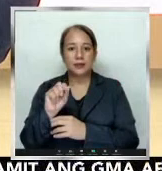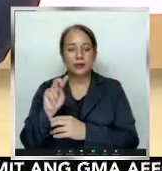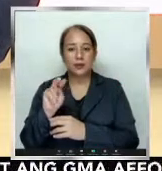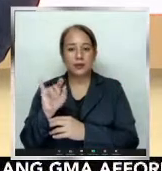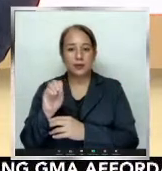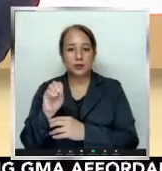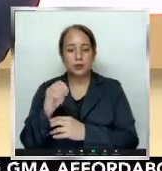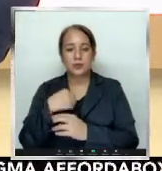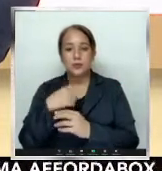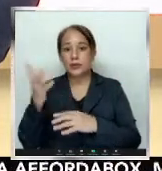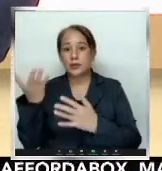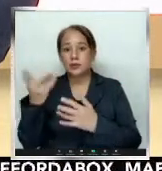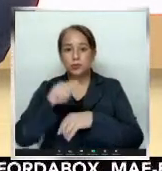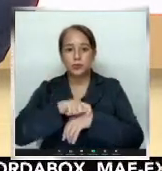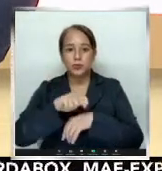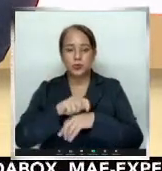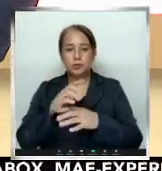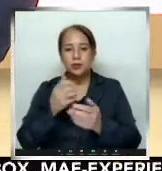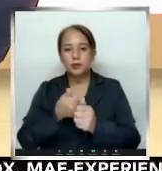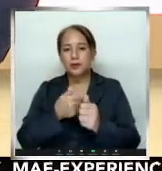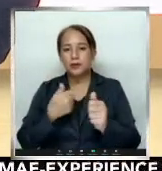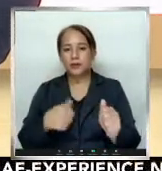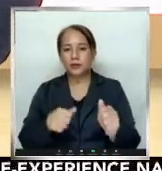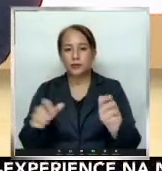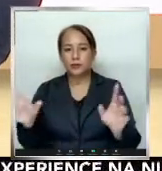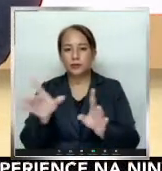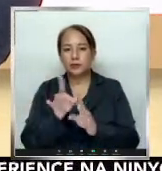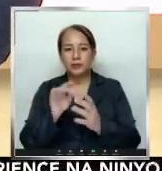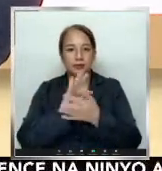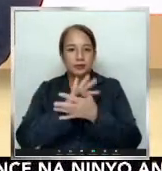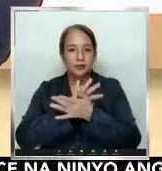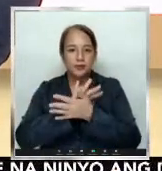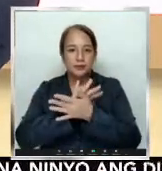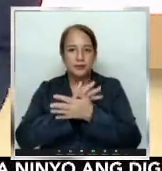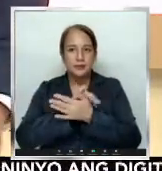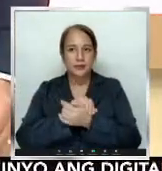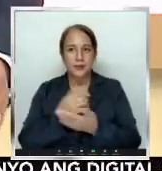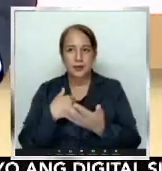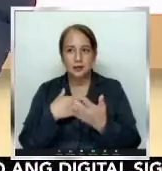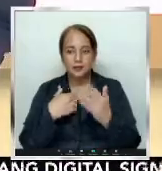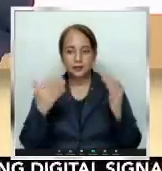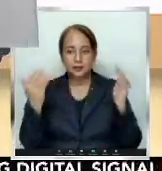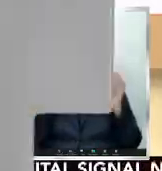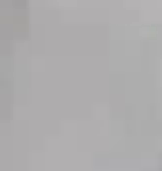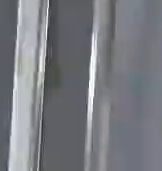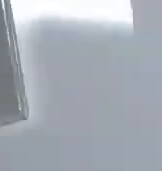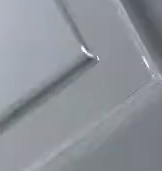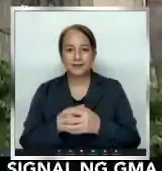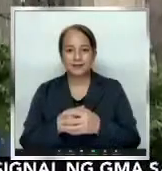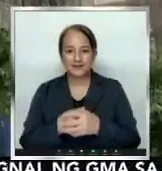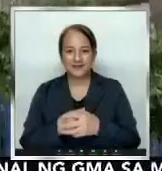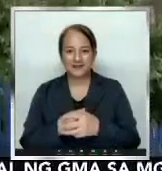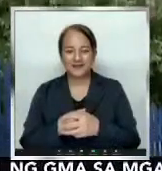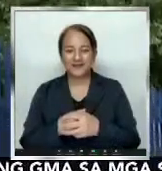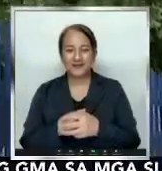para maiwasan ang posibleng mitya ng hawaan ng COVID-19. Yan ang tinutukan ni Ian Cruz.